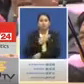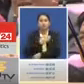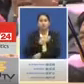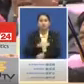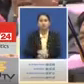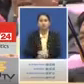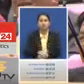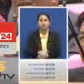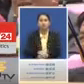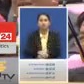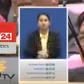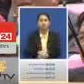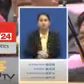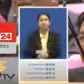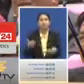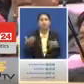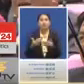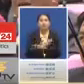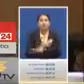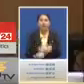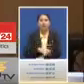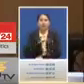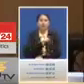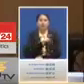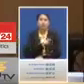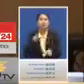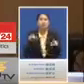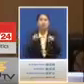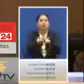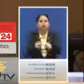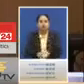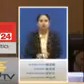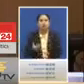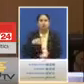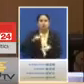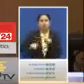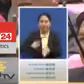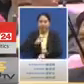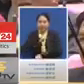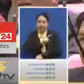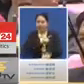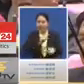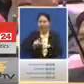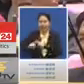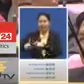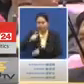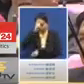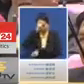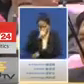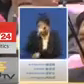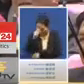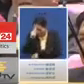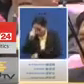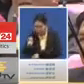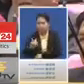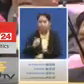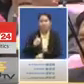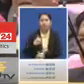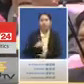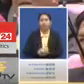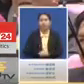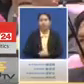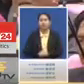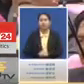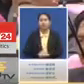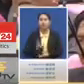เปลี่ยนไปนับถือศาสนาเดียวกับท่านนั่นแหละ พอแล้ว ผมมีเพื่อนทุกศาสนาเคารพทุกท่านไม่เป็นประสงค์เลยแต่ว่าเ